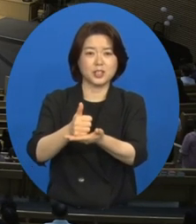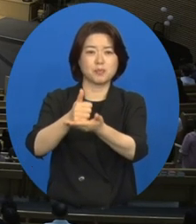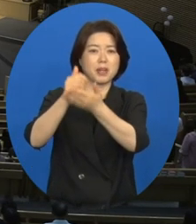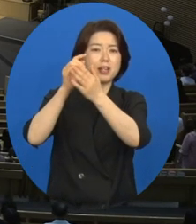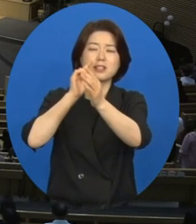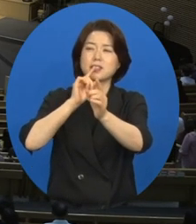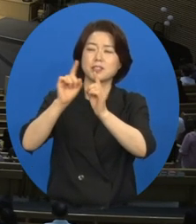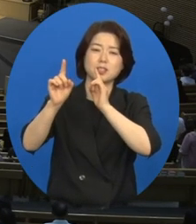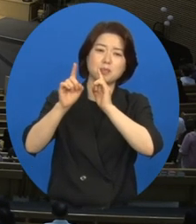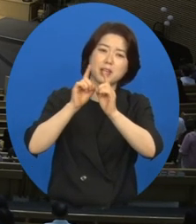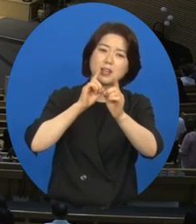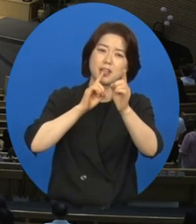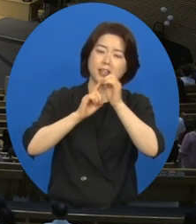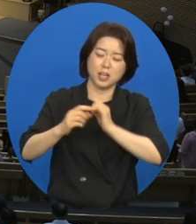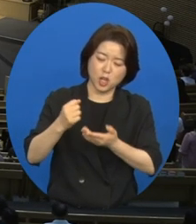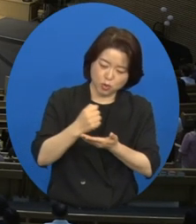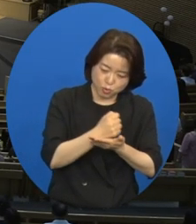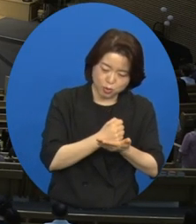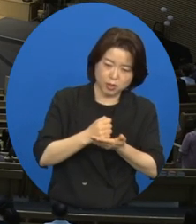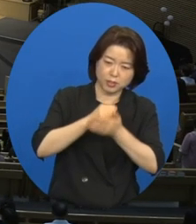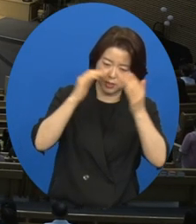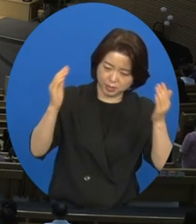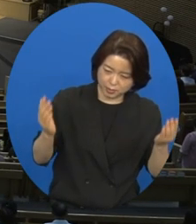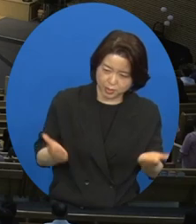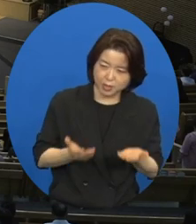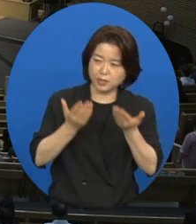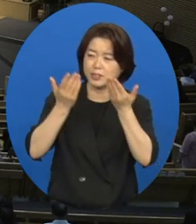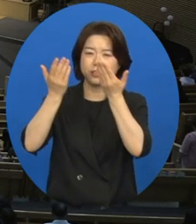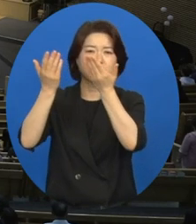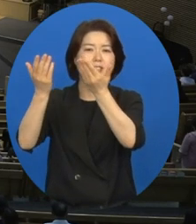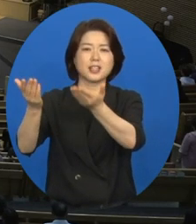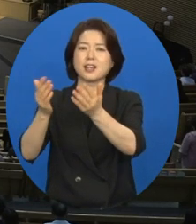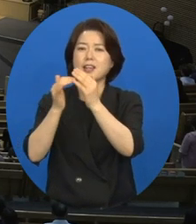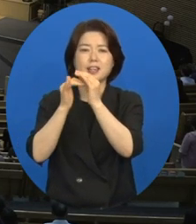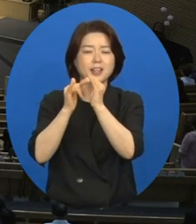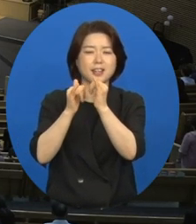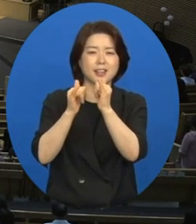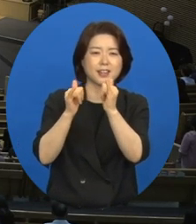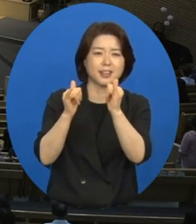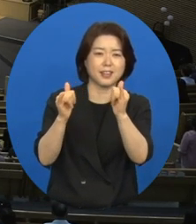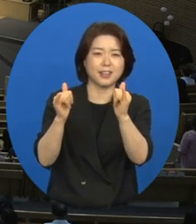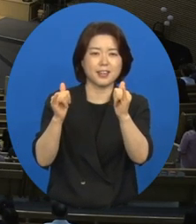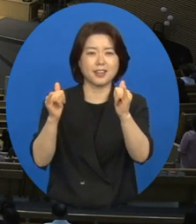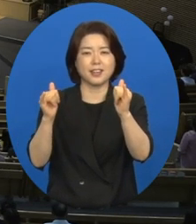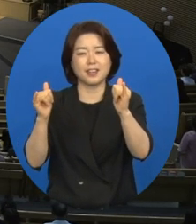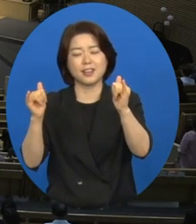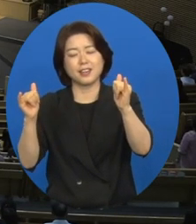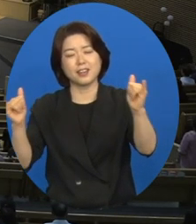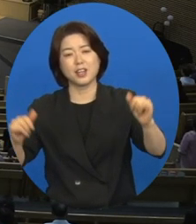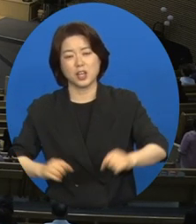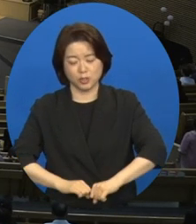하나님 말씀에 명을 거는 자